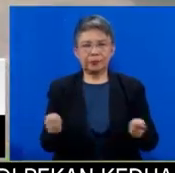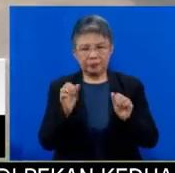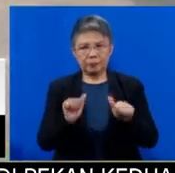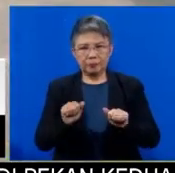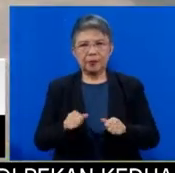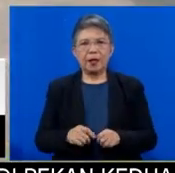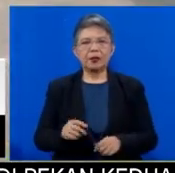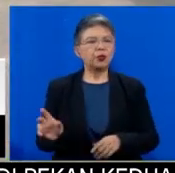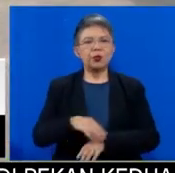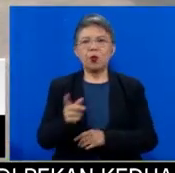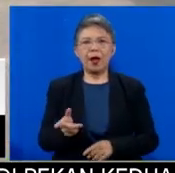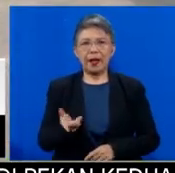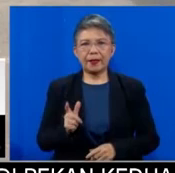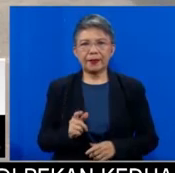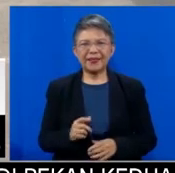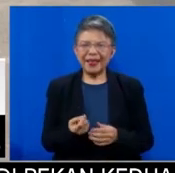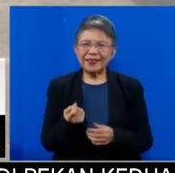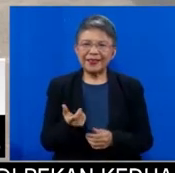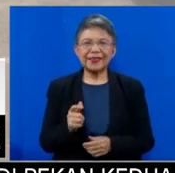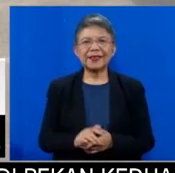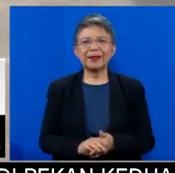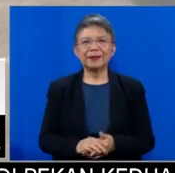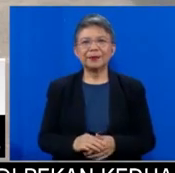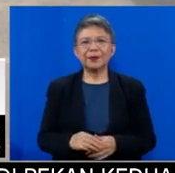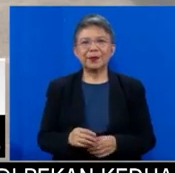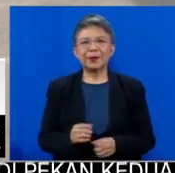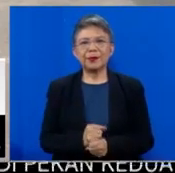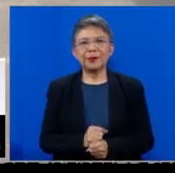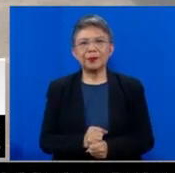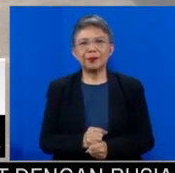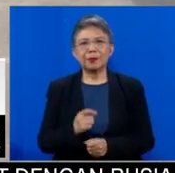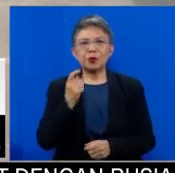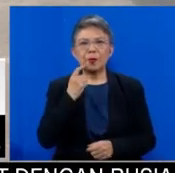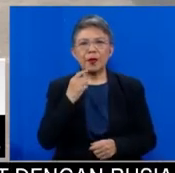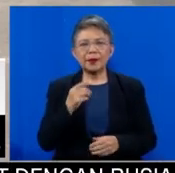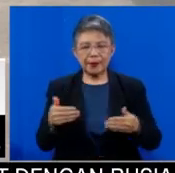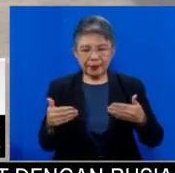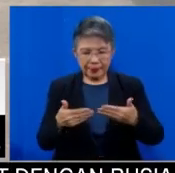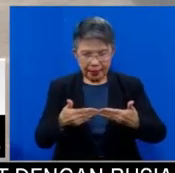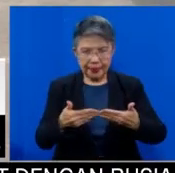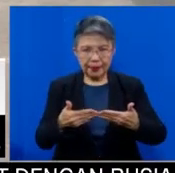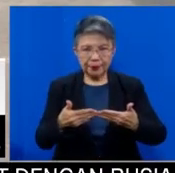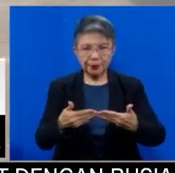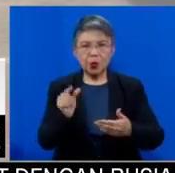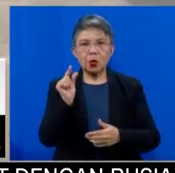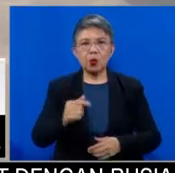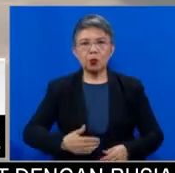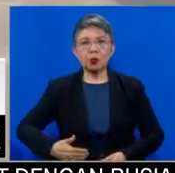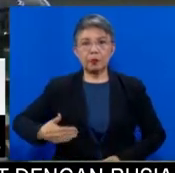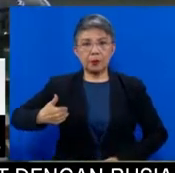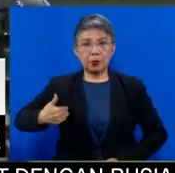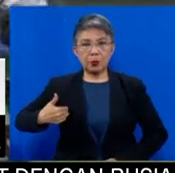Ya, paling tinggal sedikit saja kita menyamakan, karena memang untuk pasukan